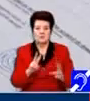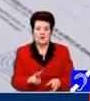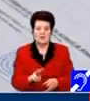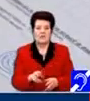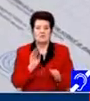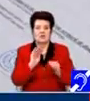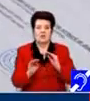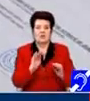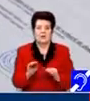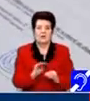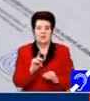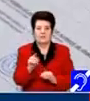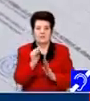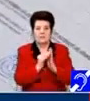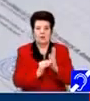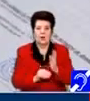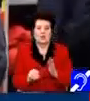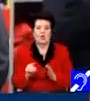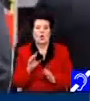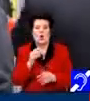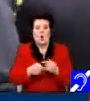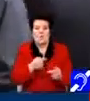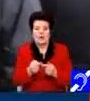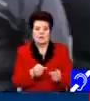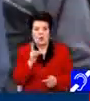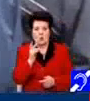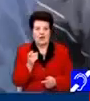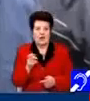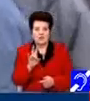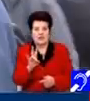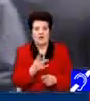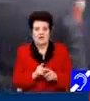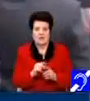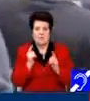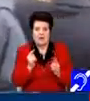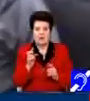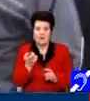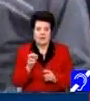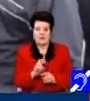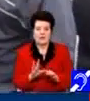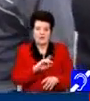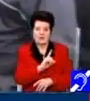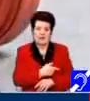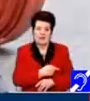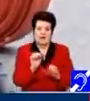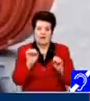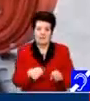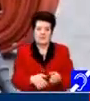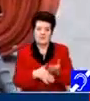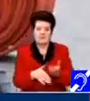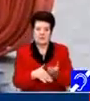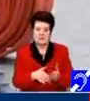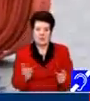intervenție și echipamente în cadrul programului Operațiunea Florian. Colaborarea Republicii Moldova și Marii Britanii privind întărirea capacităților de